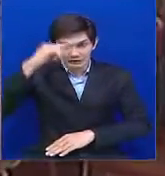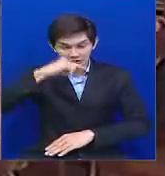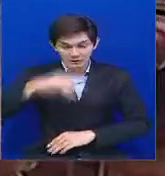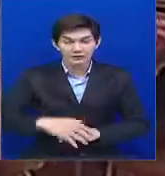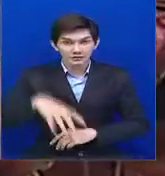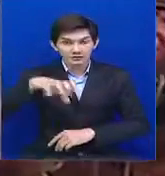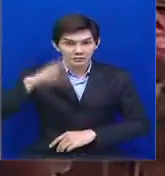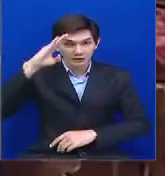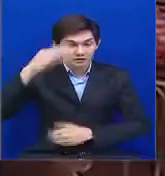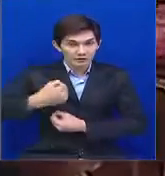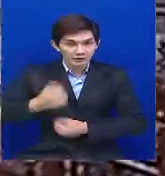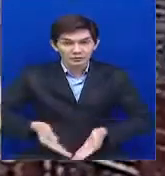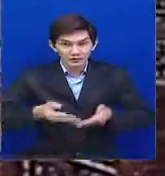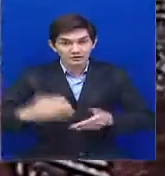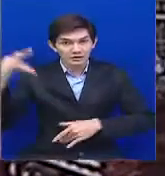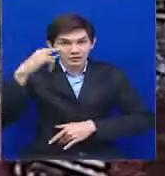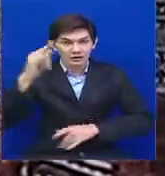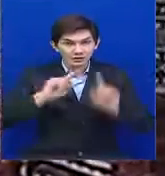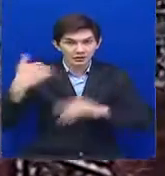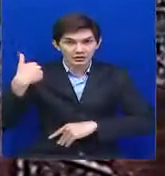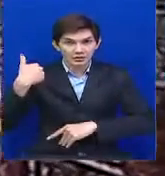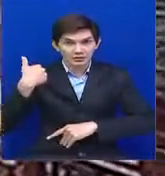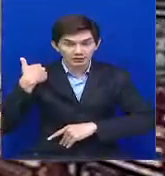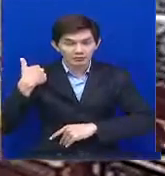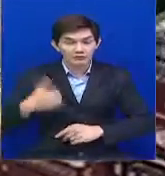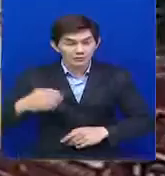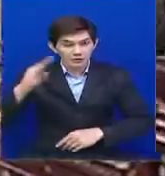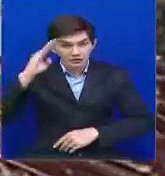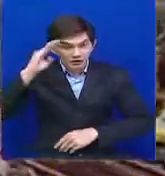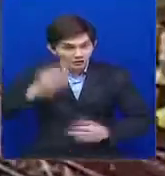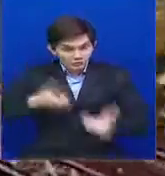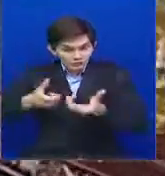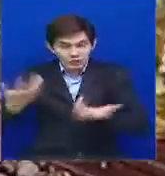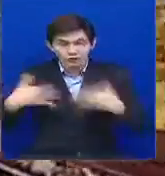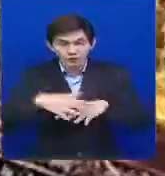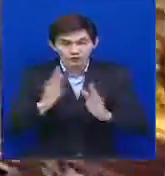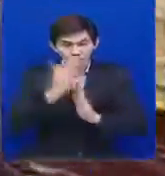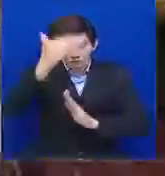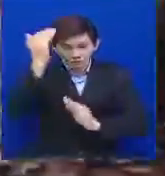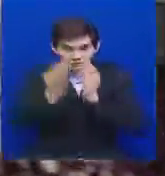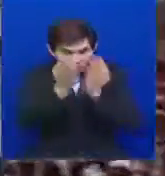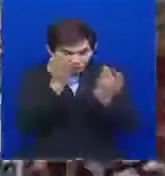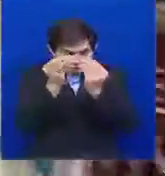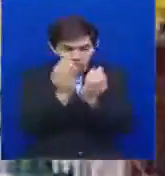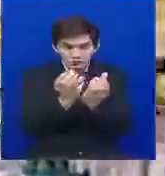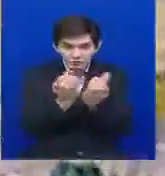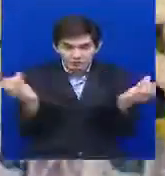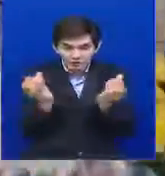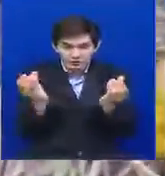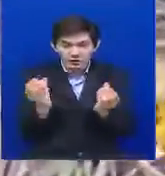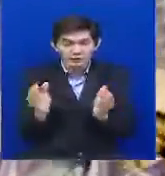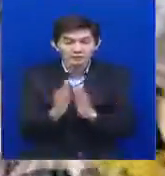กองทัพบกกองทัพเรือกองทัพอากาศและองค์การสงเคราะห์ทหารผ่านศึกเข้าร่วมเพื่อให้ได้เรียนรู้หลักธรรมในพระ